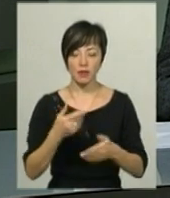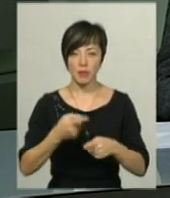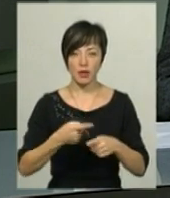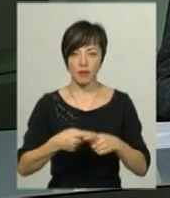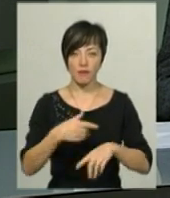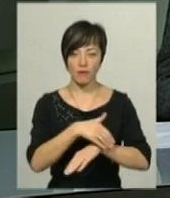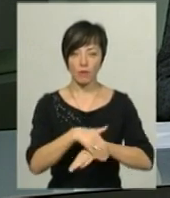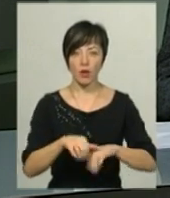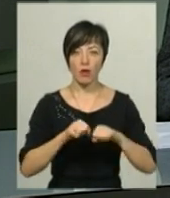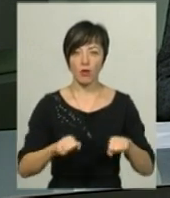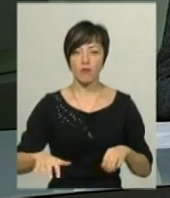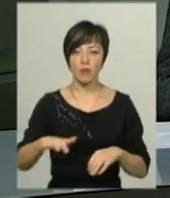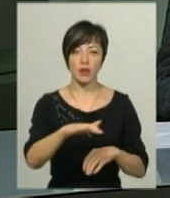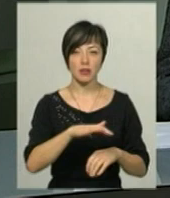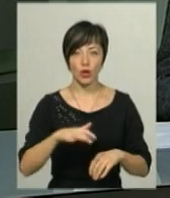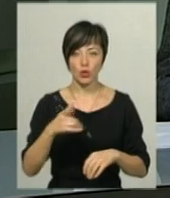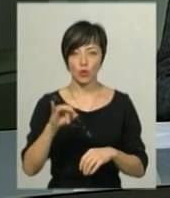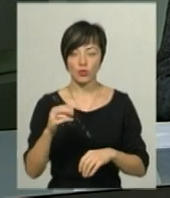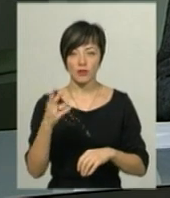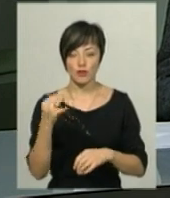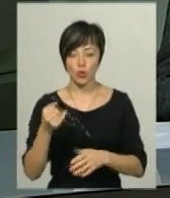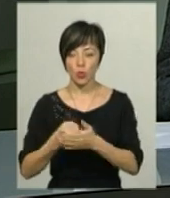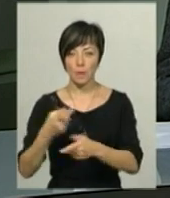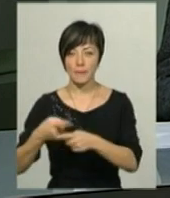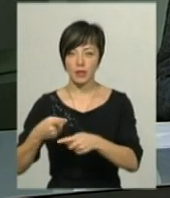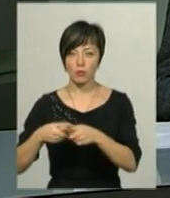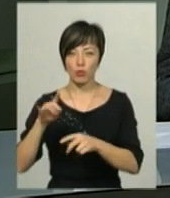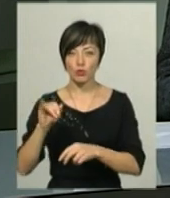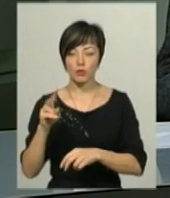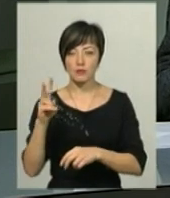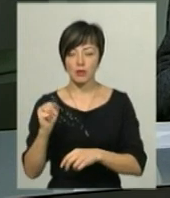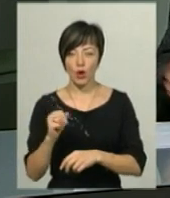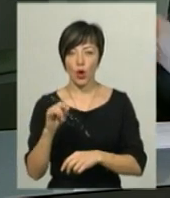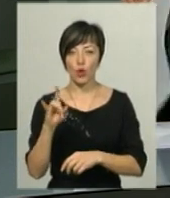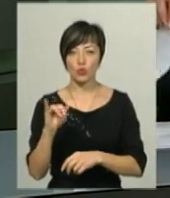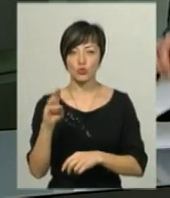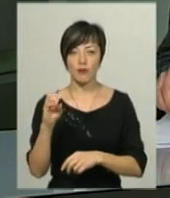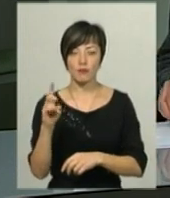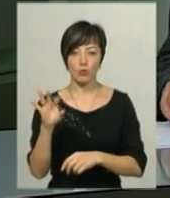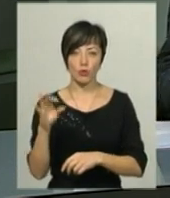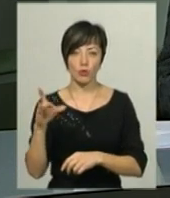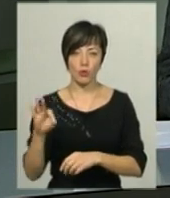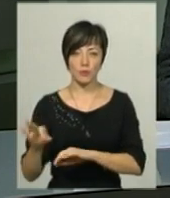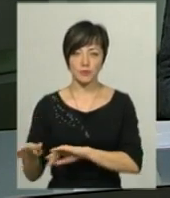вулиць Героїв Майдану Грушевського до перехрестя вулиць Проскурівська-Грушевського.